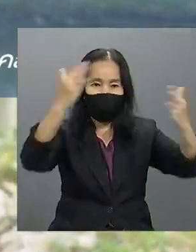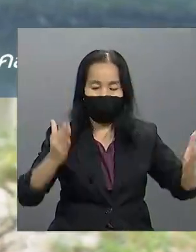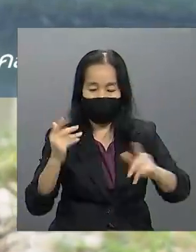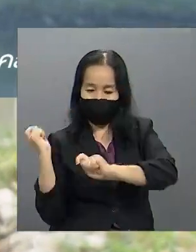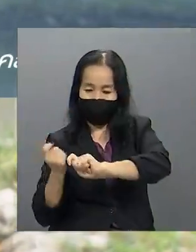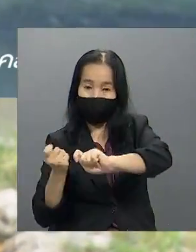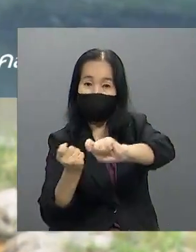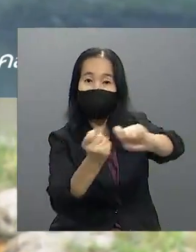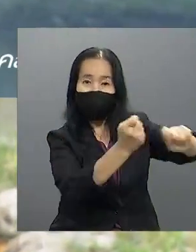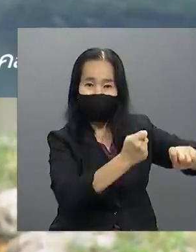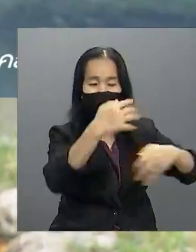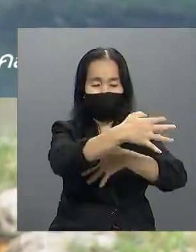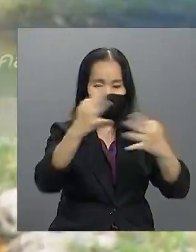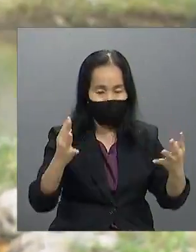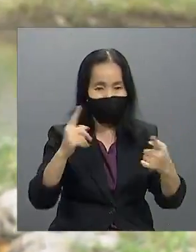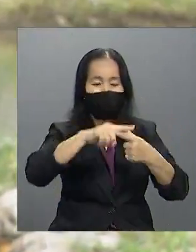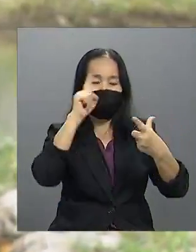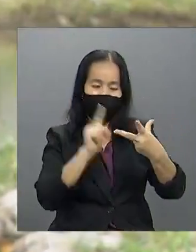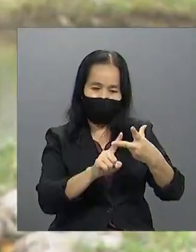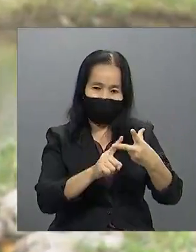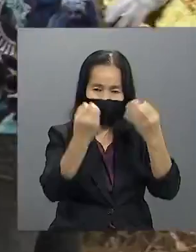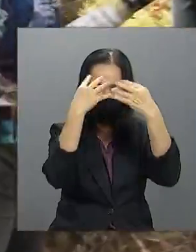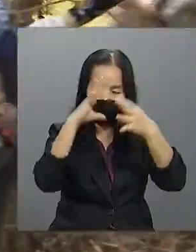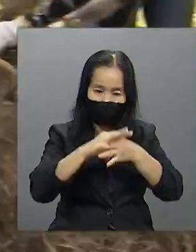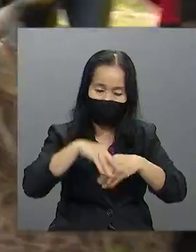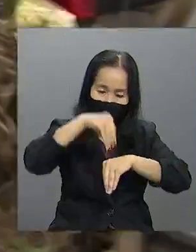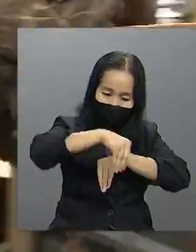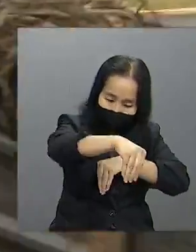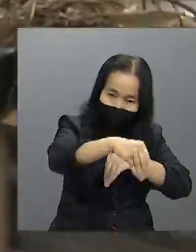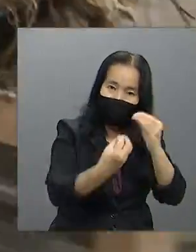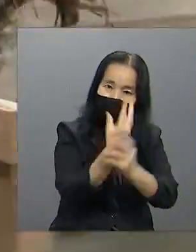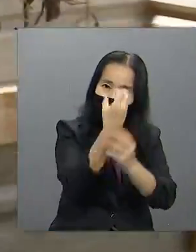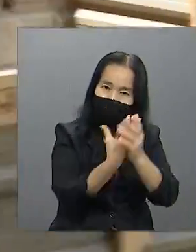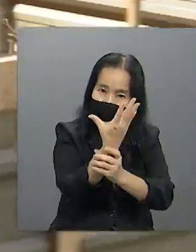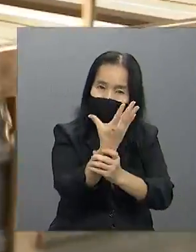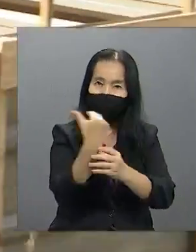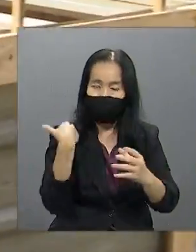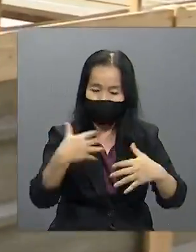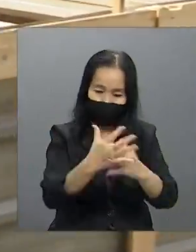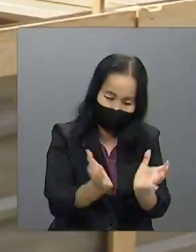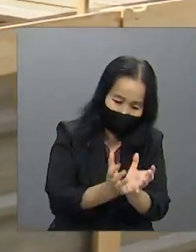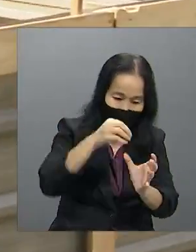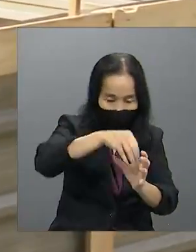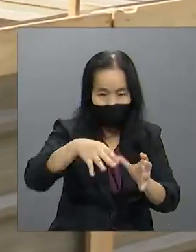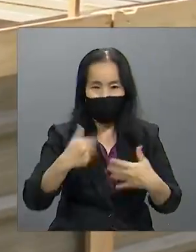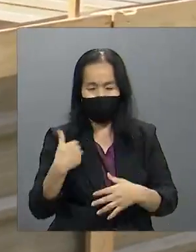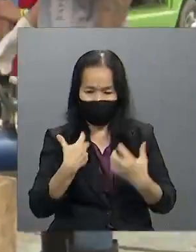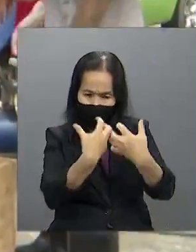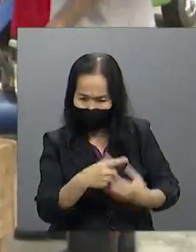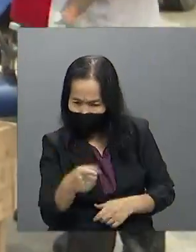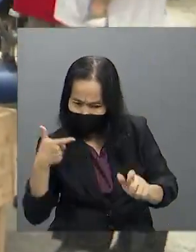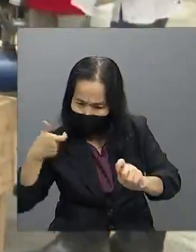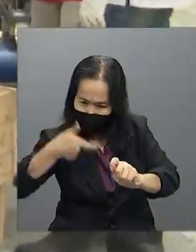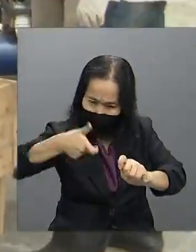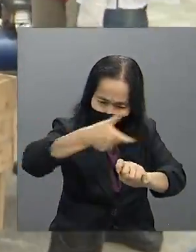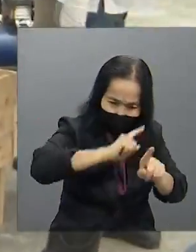ปลูกต้นไม้ครับผมแล้วการใช้อุปกรณ์ต่างๆครับเครื่องมือเกี่ยวกับการทำไร่ทำสวนครับก่อนหน้